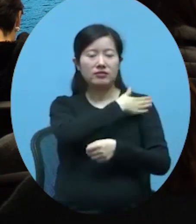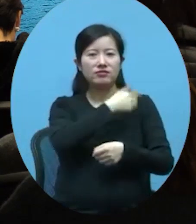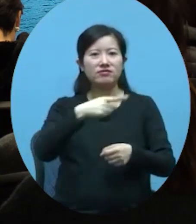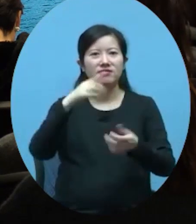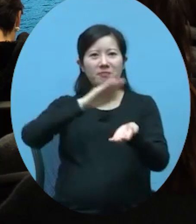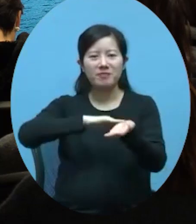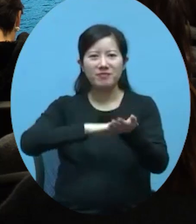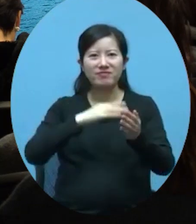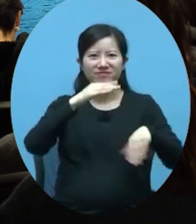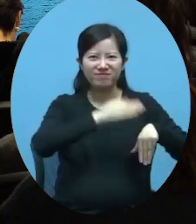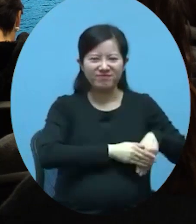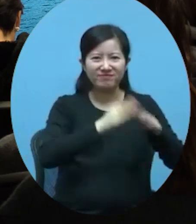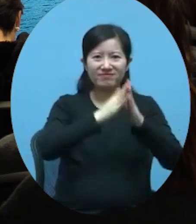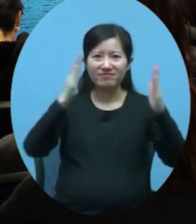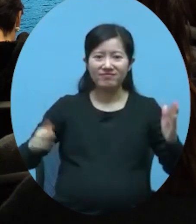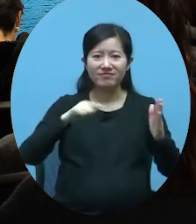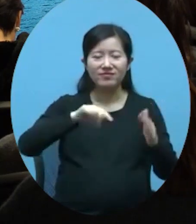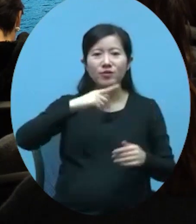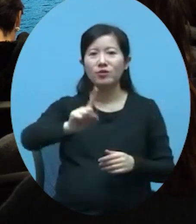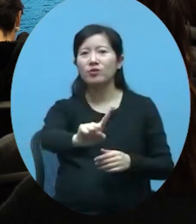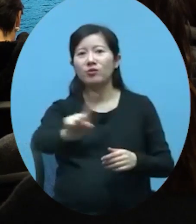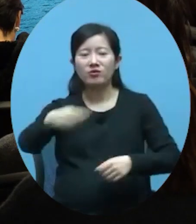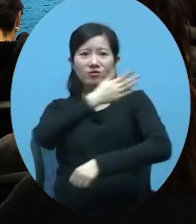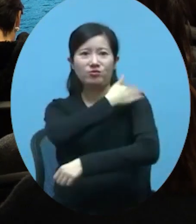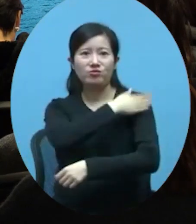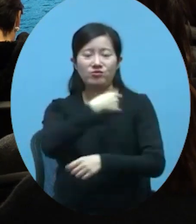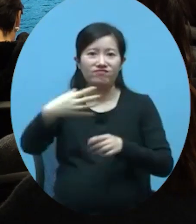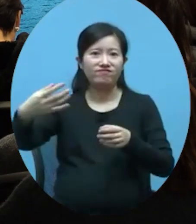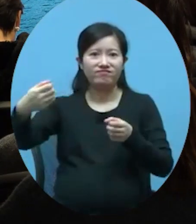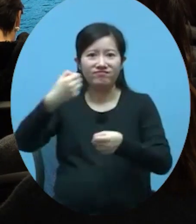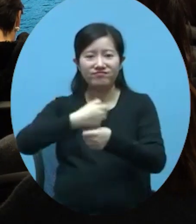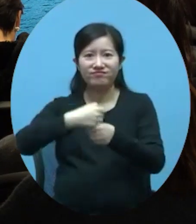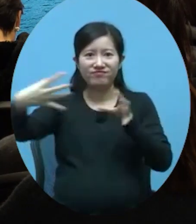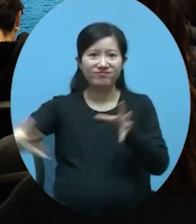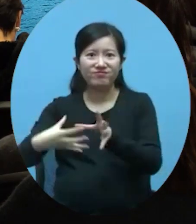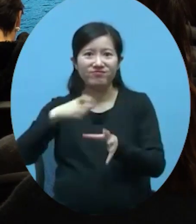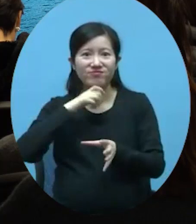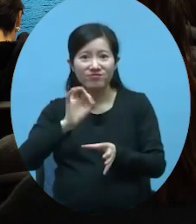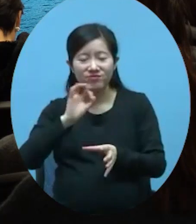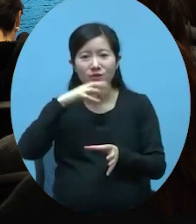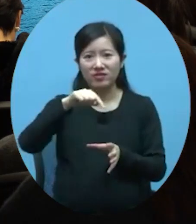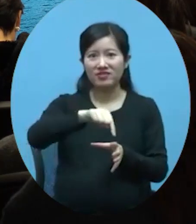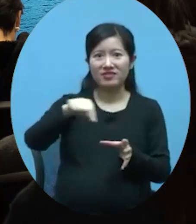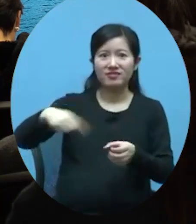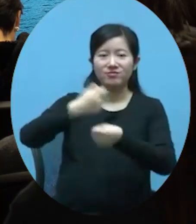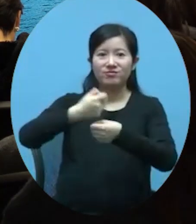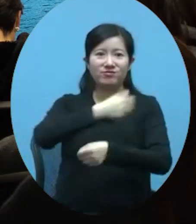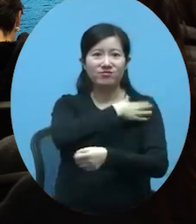或者病发之后有没有跟其他外容聚集如果有是多少还有这些外容是否需要隔离呢谢谢